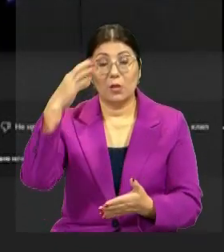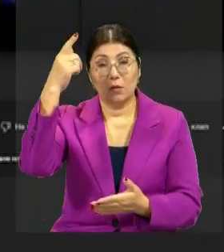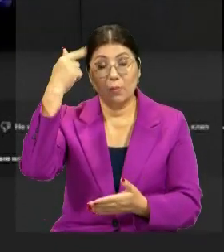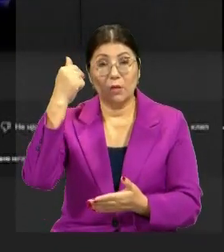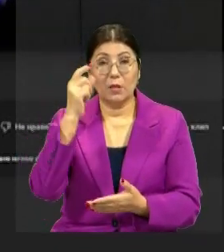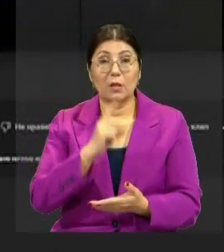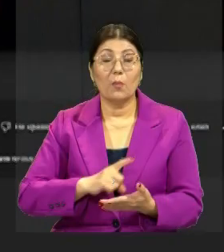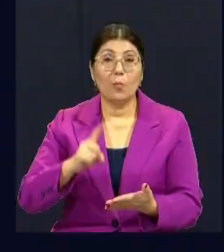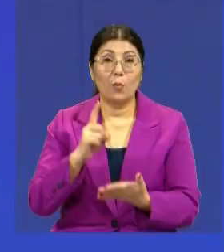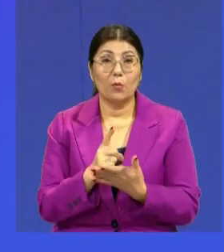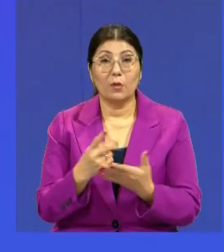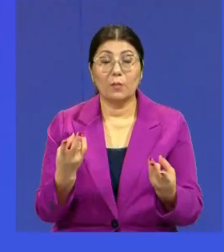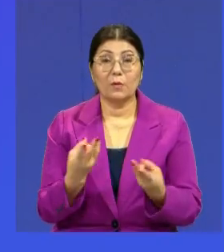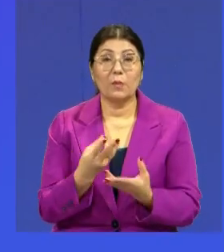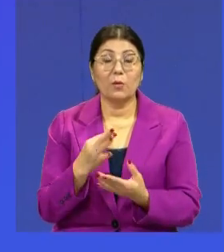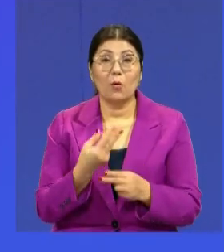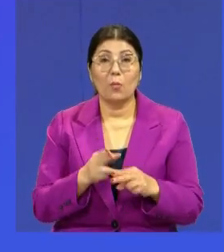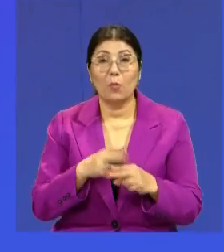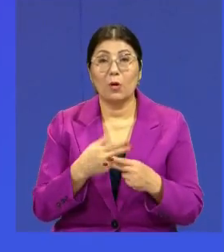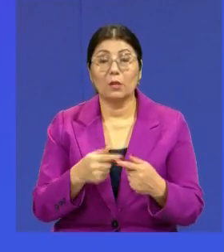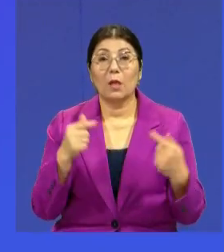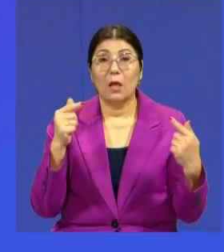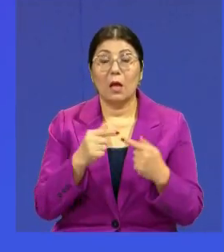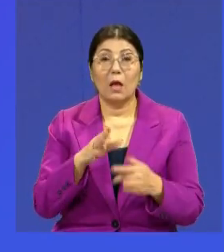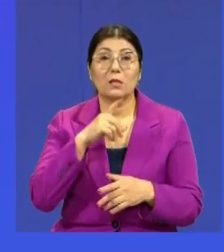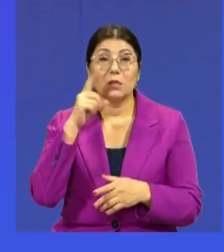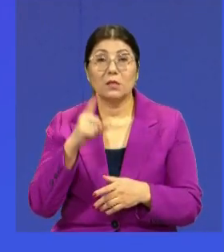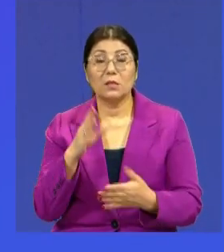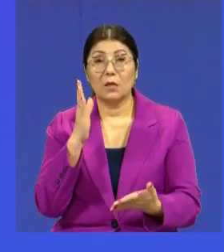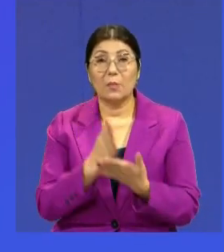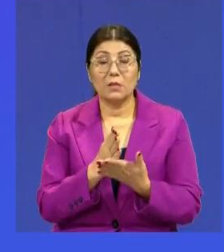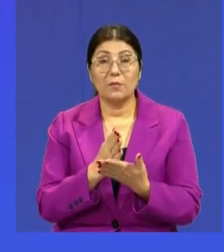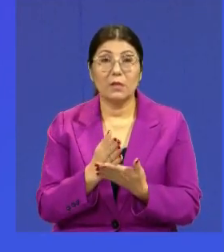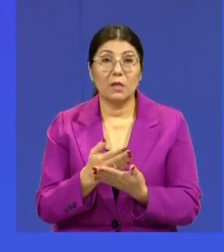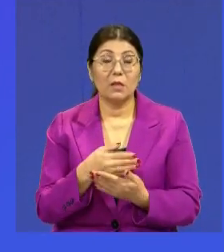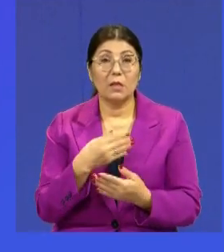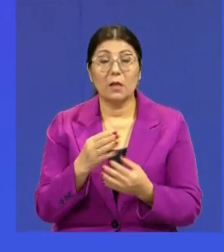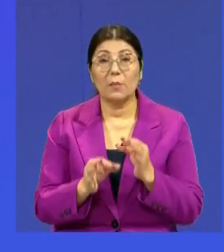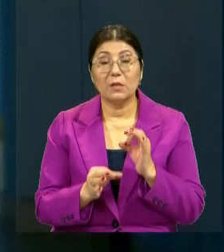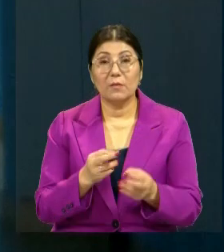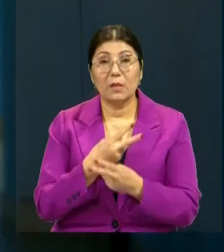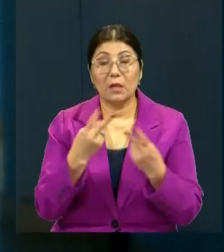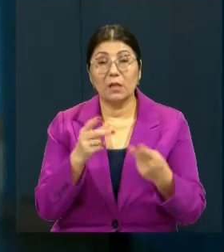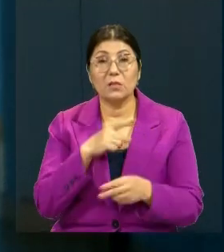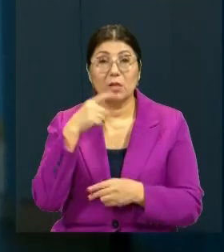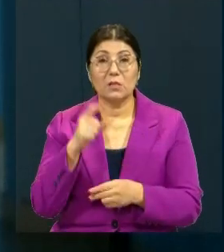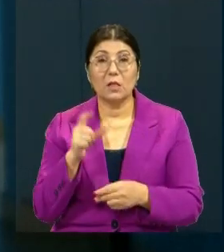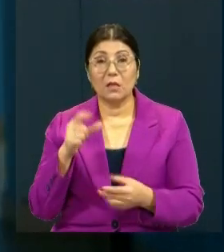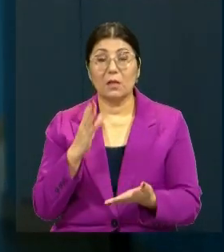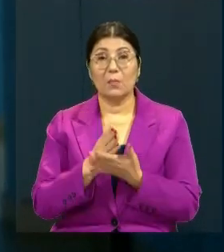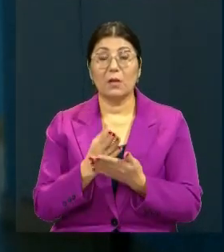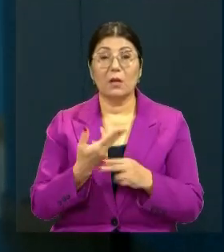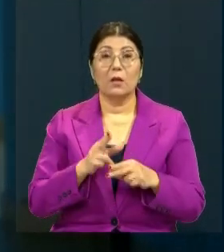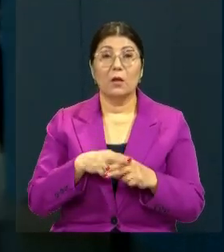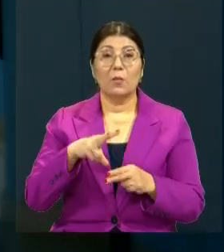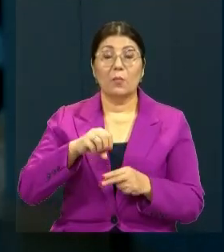маманы болғанына не жетсін. Алайда бұл петицияға қарсы жастардың бар болғанымен бейтарап қарайтын жастар да бар. Жалпы бұндай петицияға